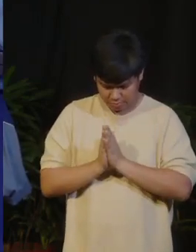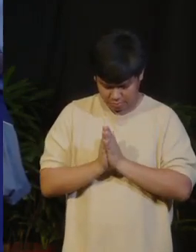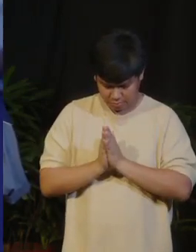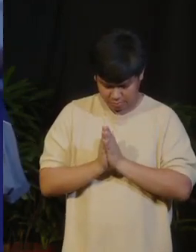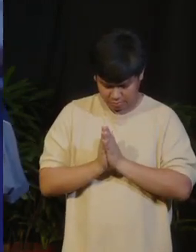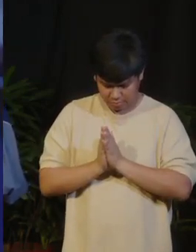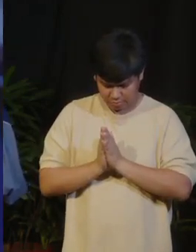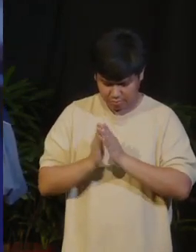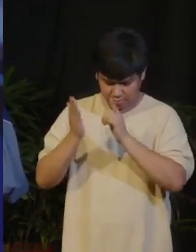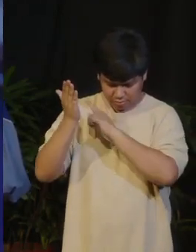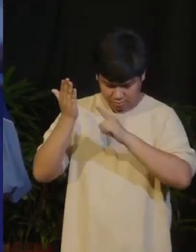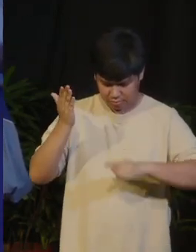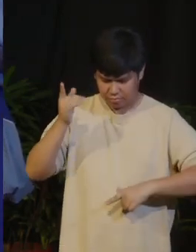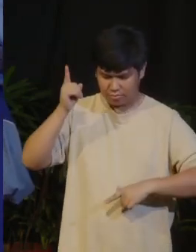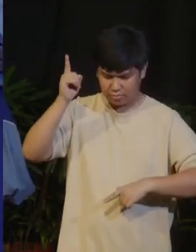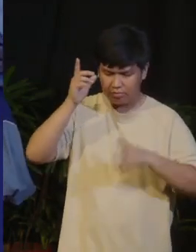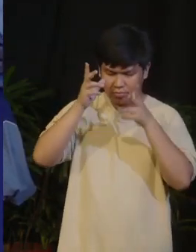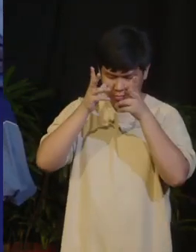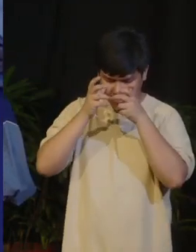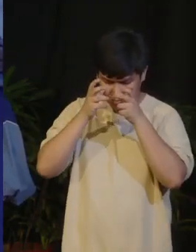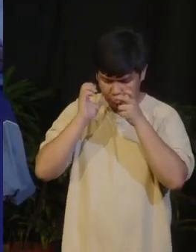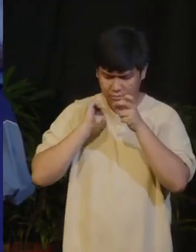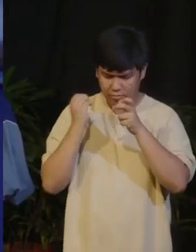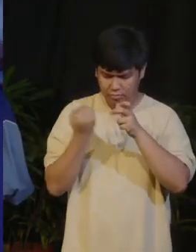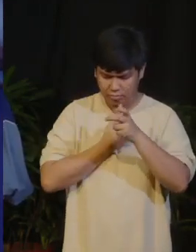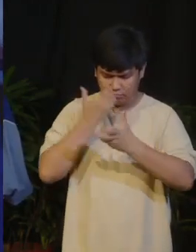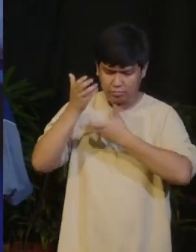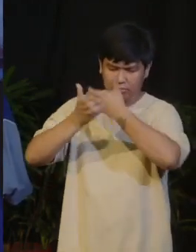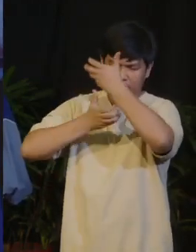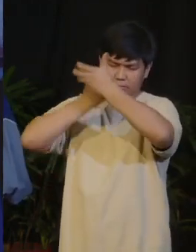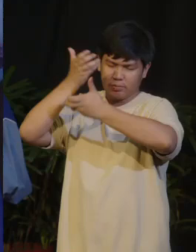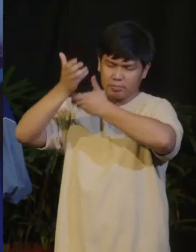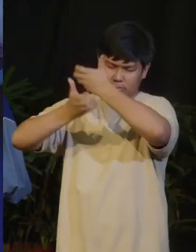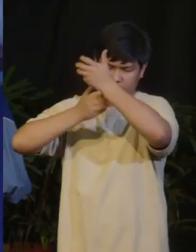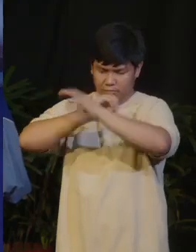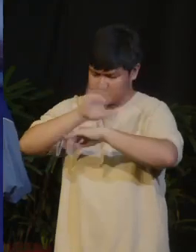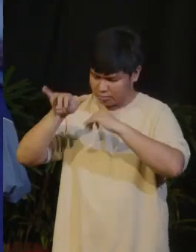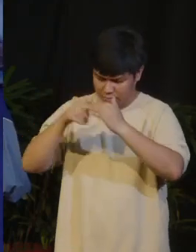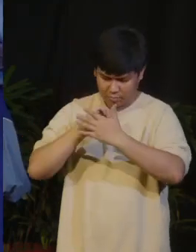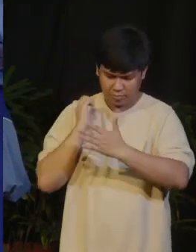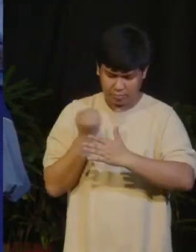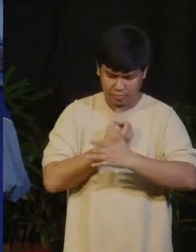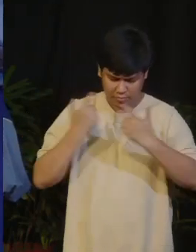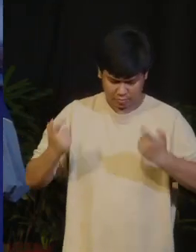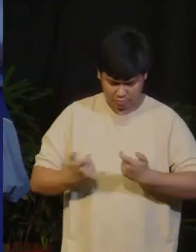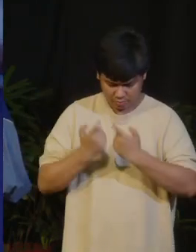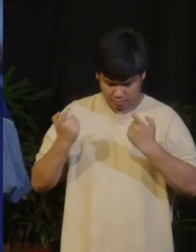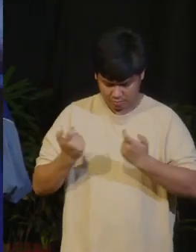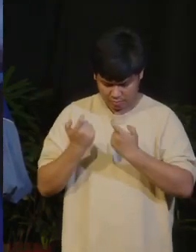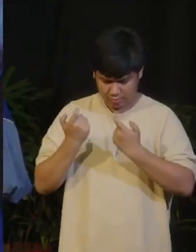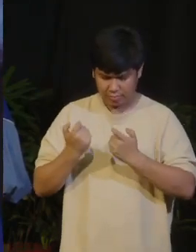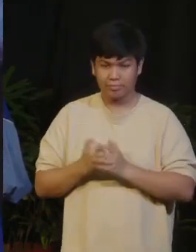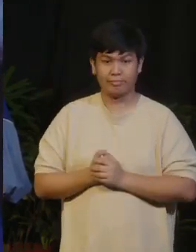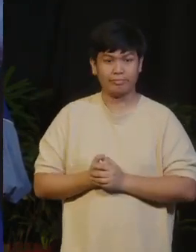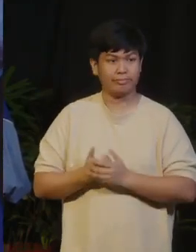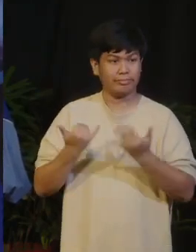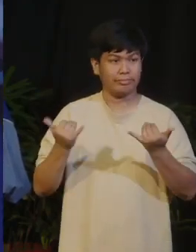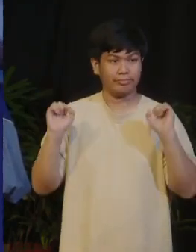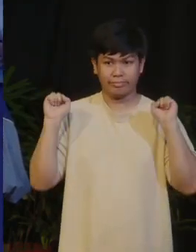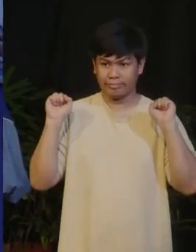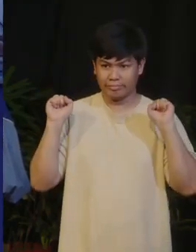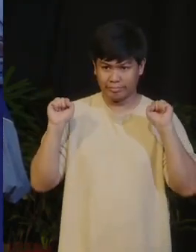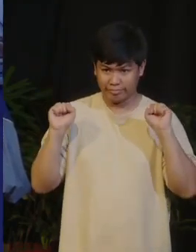sa iyo, pakinggan mo, Diyos, ang aming mga pangungumpisal sa inyo. Tayo po